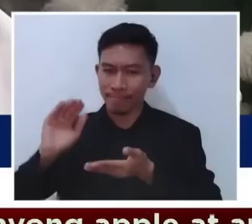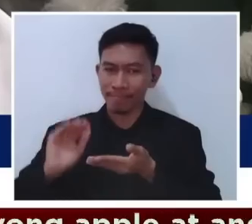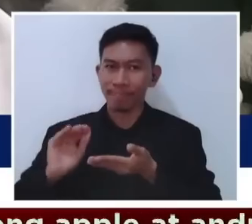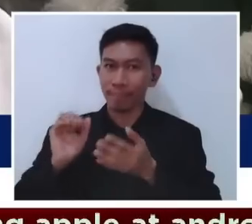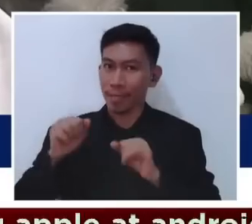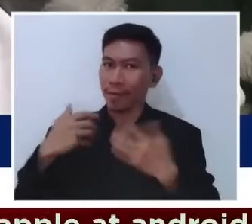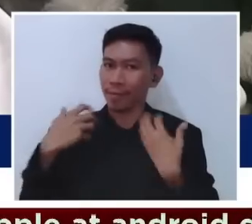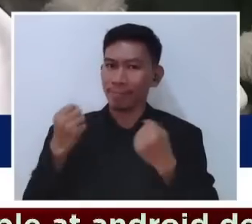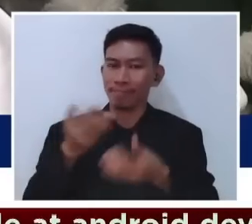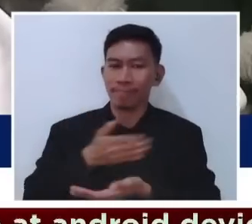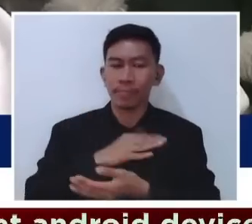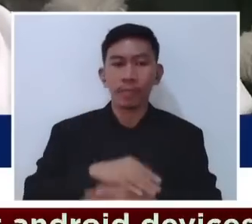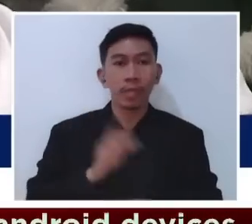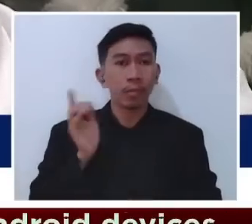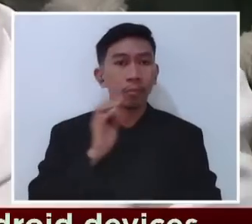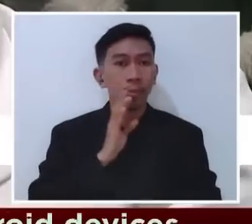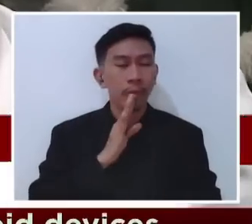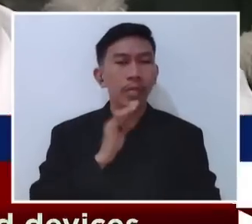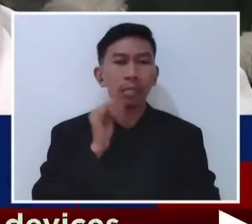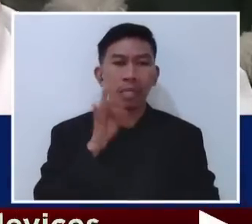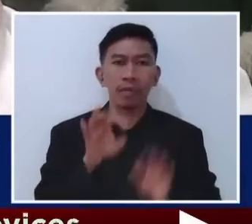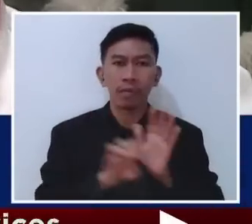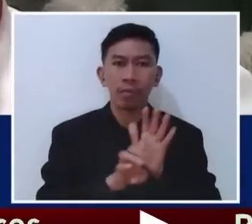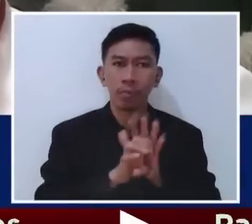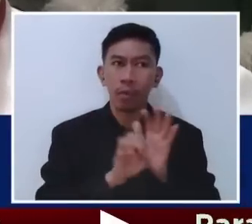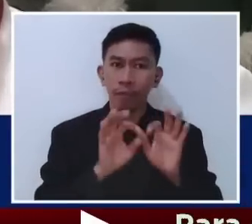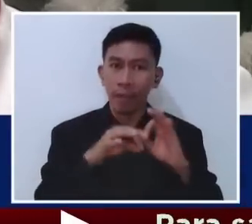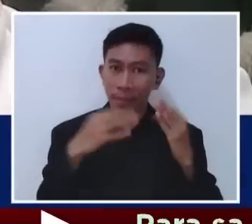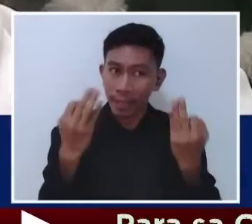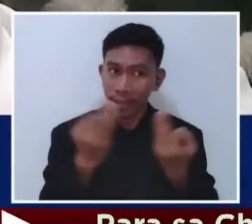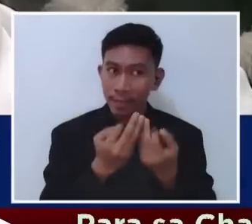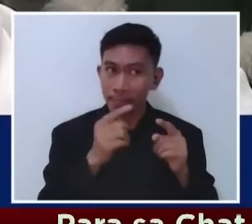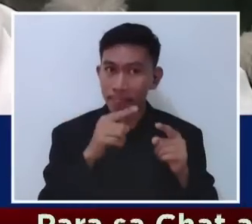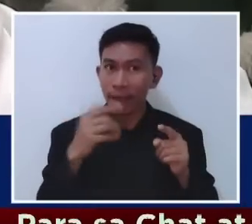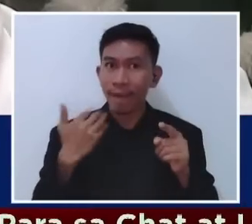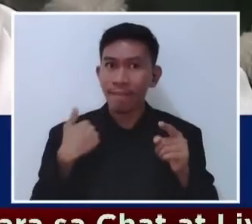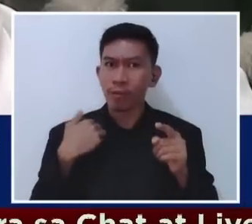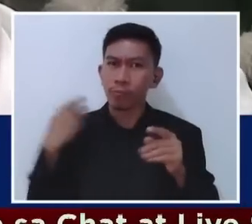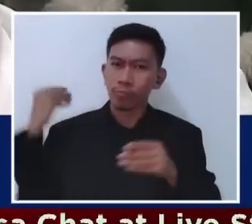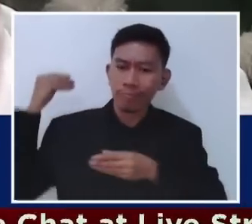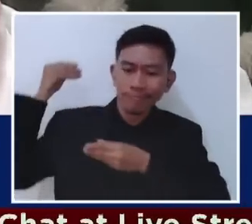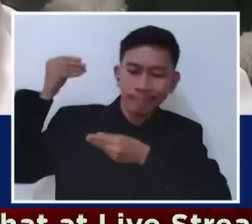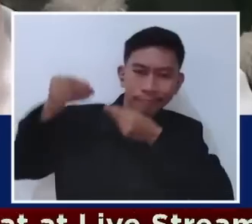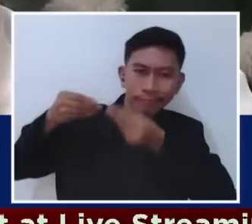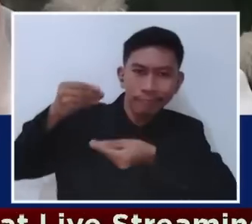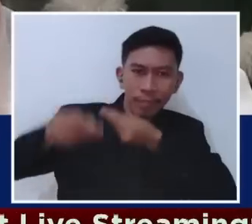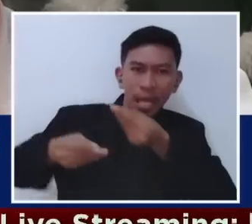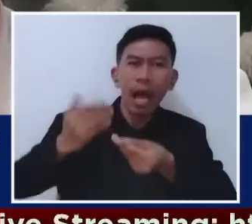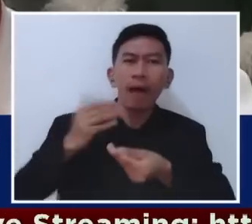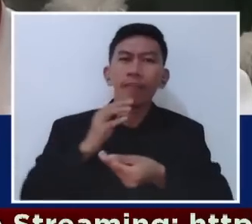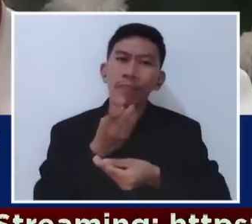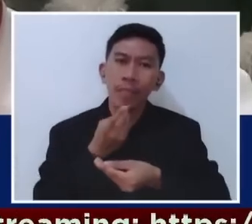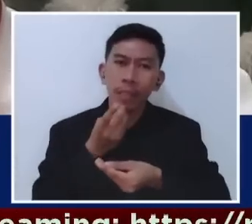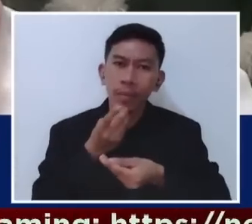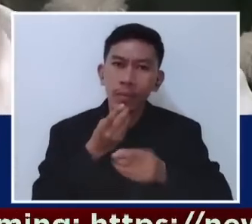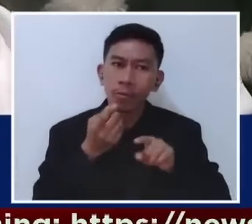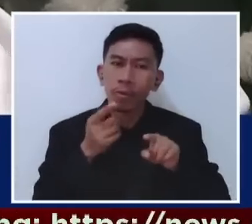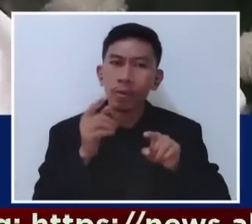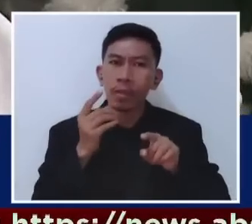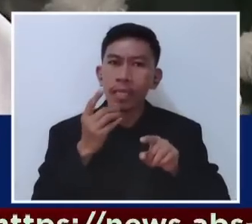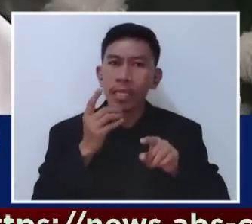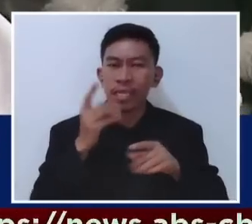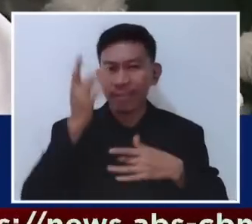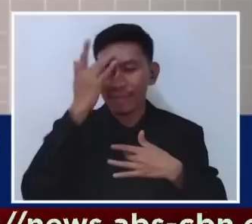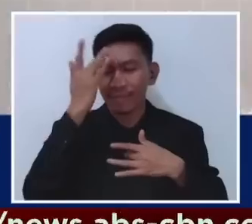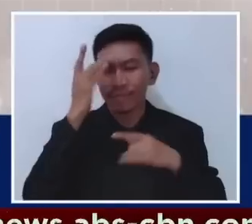mga history, family history na diabetes, no? And then syempre, yung mga diabetic patient din, mas mararegulate and makokontrol din nila yung